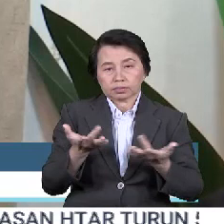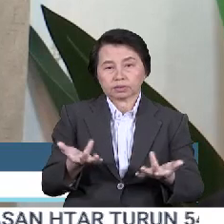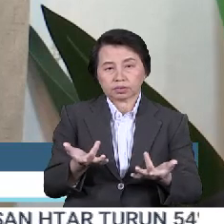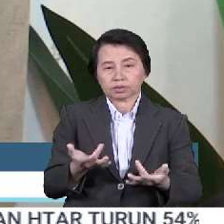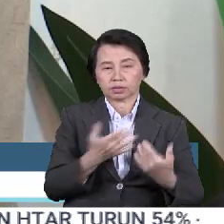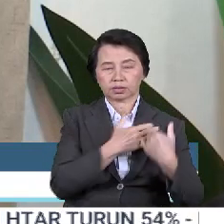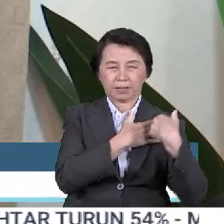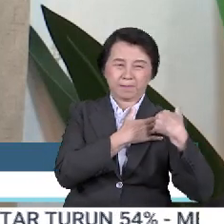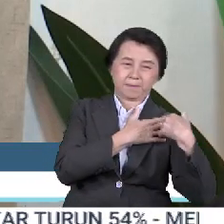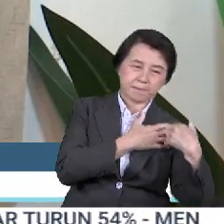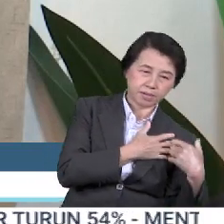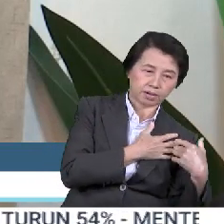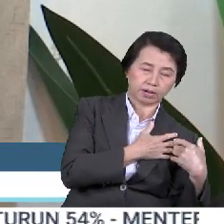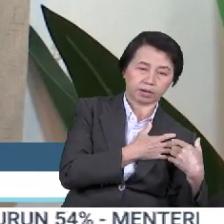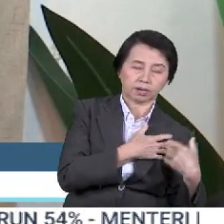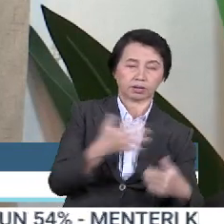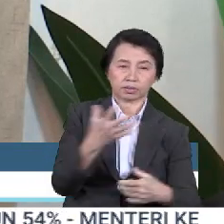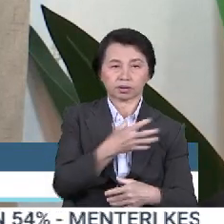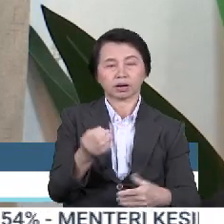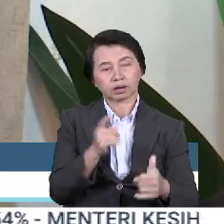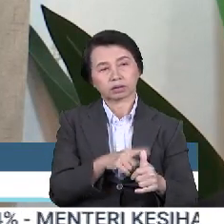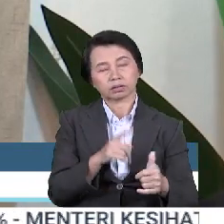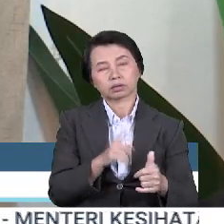beban di samping